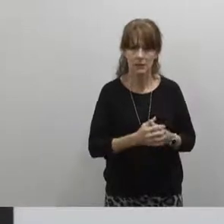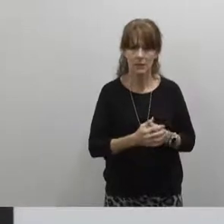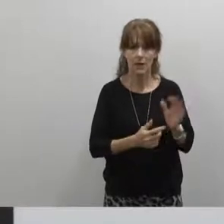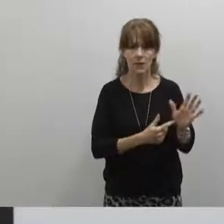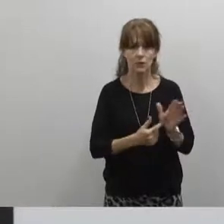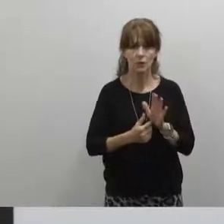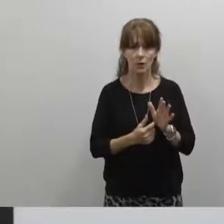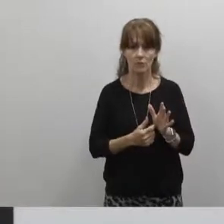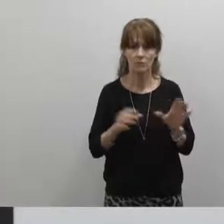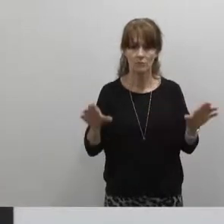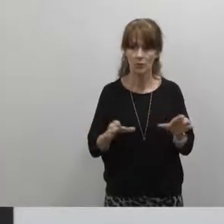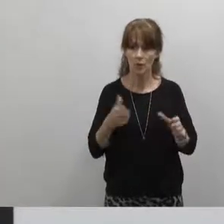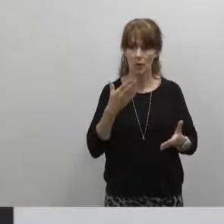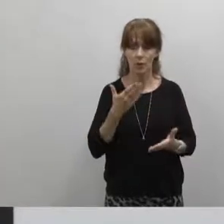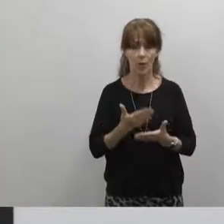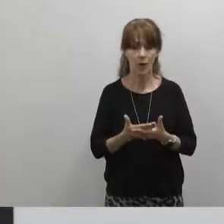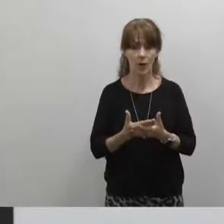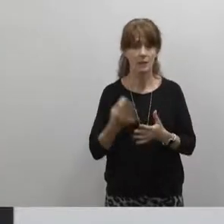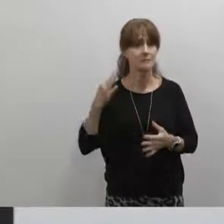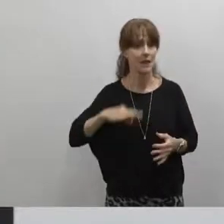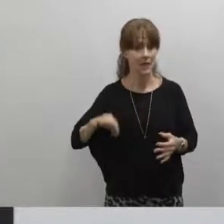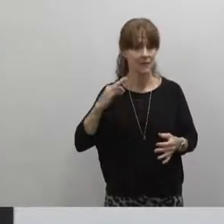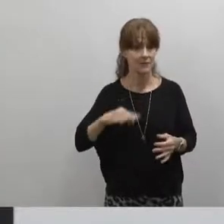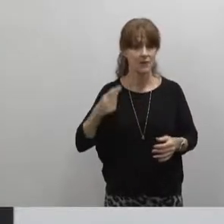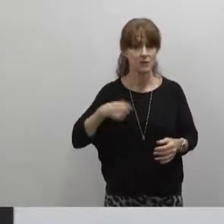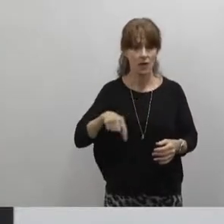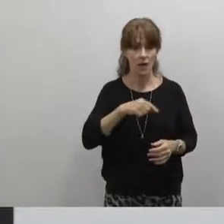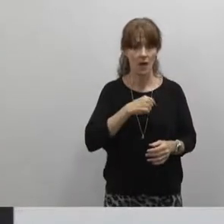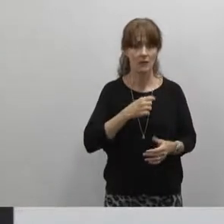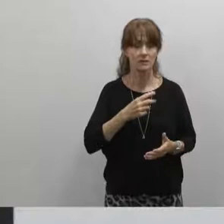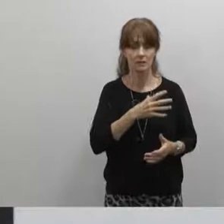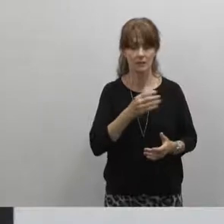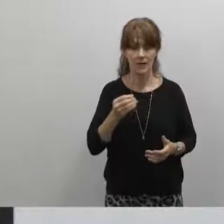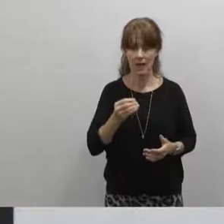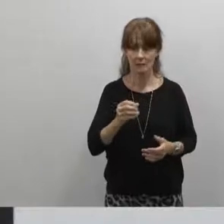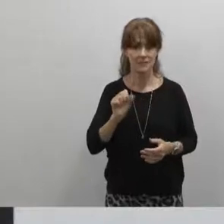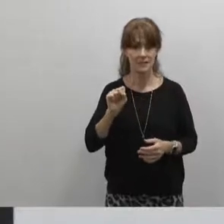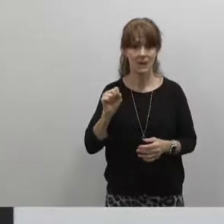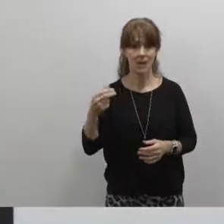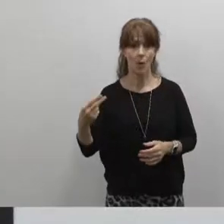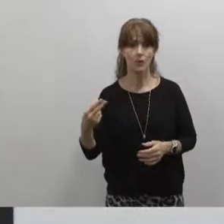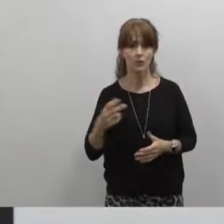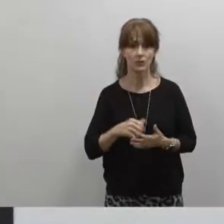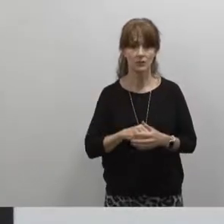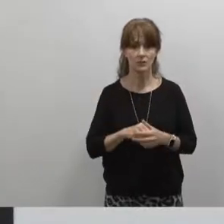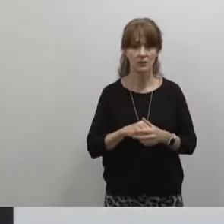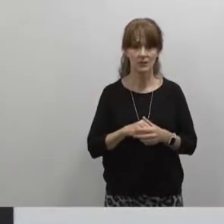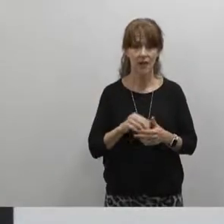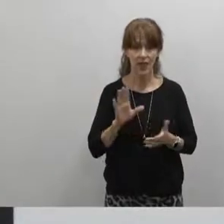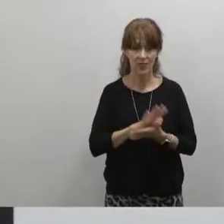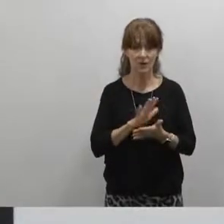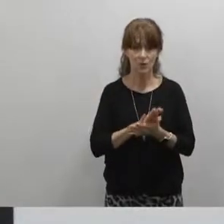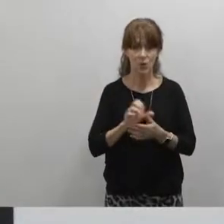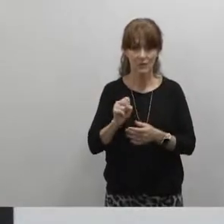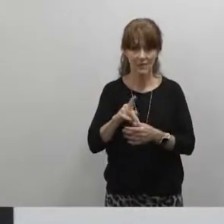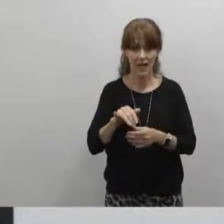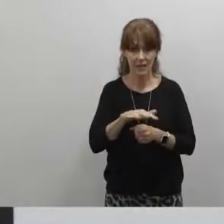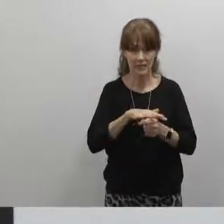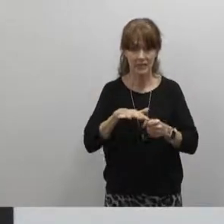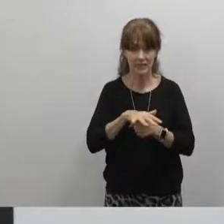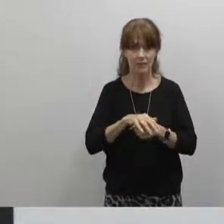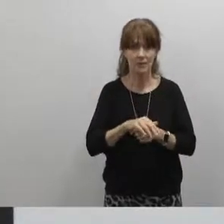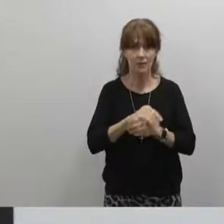cả cả chẳng ổn thằng ổn nó bằng thà đang thuê bàn là ổn như đang ai toàn sở máy bàn ông bị